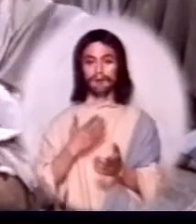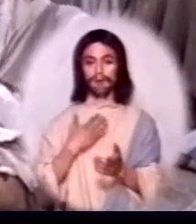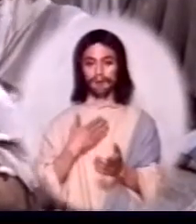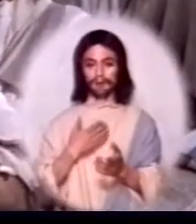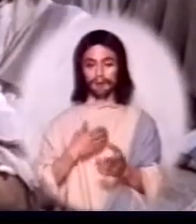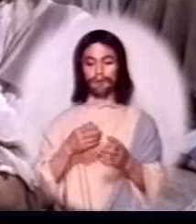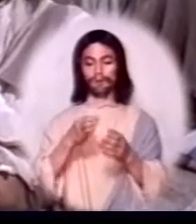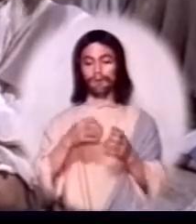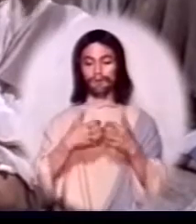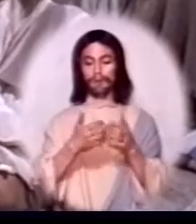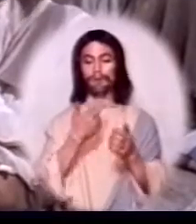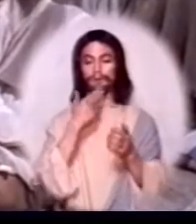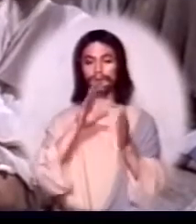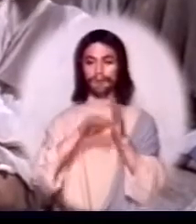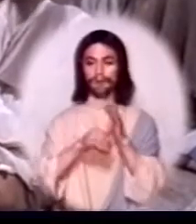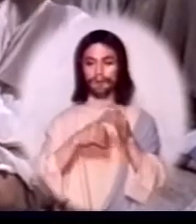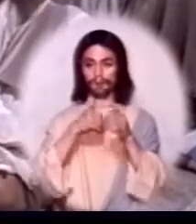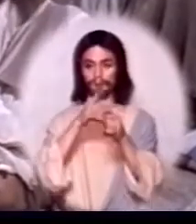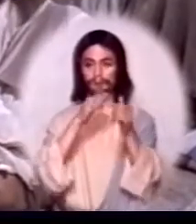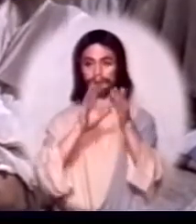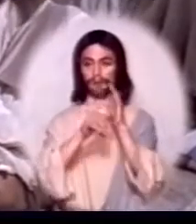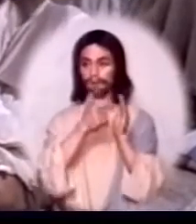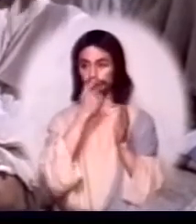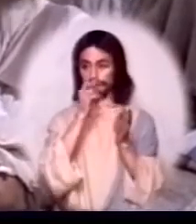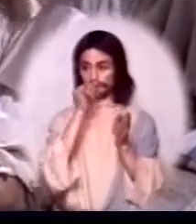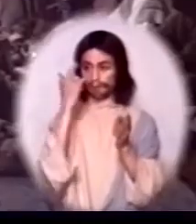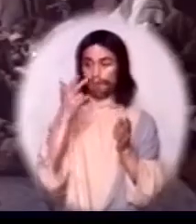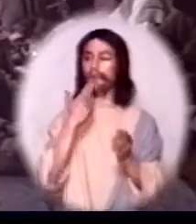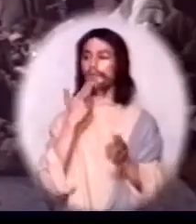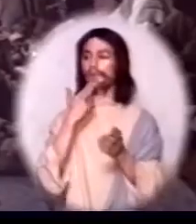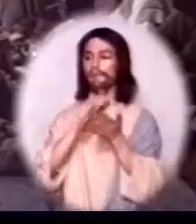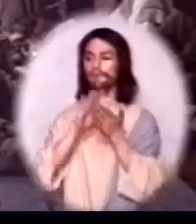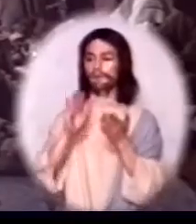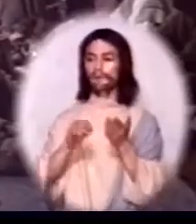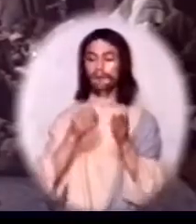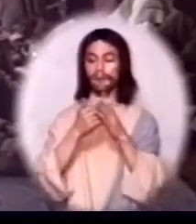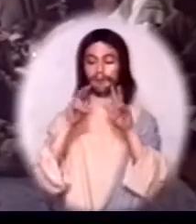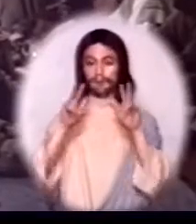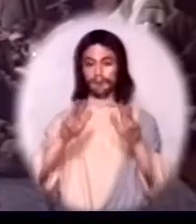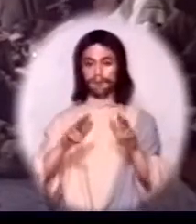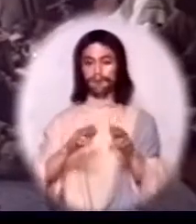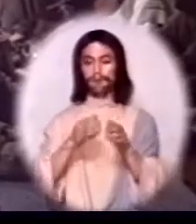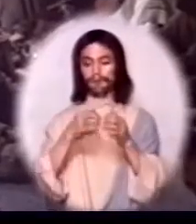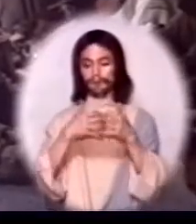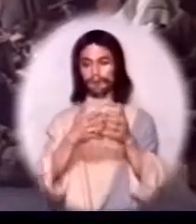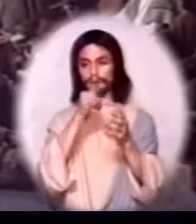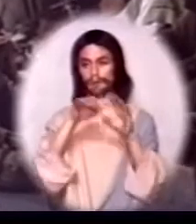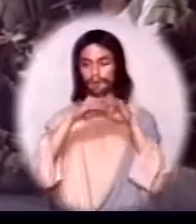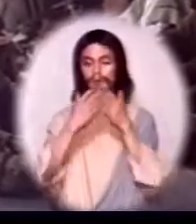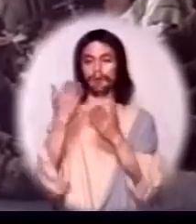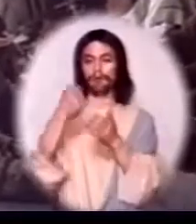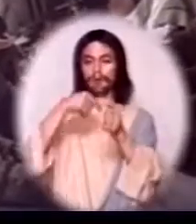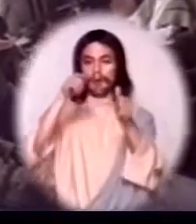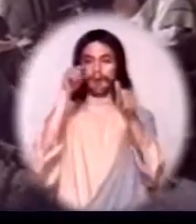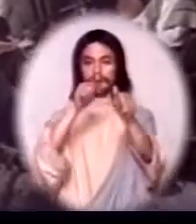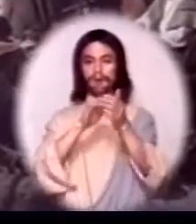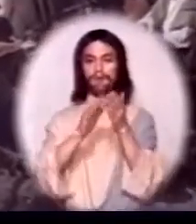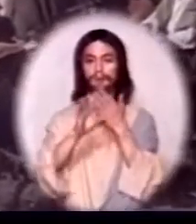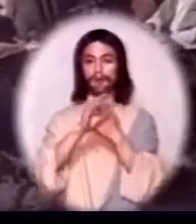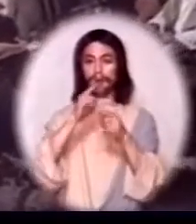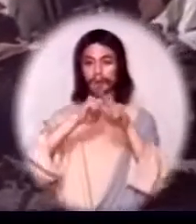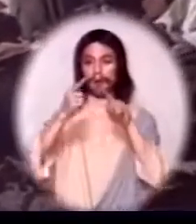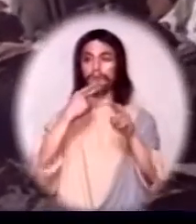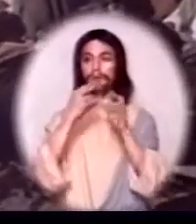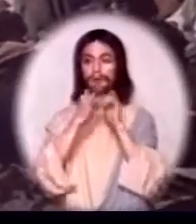내가 전대와 신도 없이 보내었을 때 부족한 것이 있더냐? 아니요, 없었습니다. 그러나 이제 전대 있는 자는 가지고 가라.